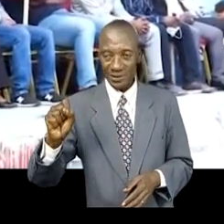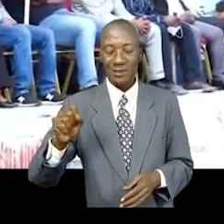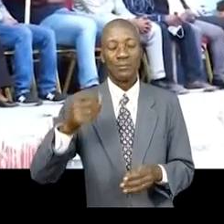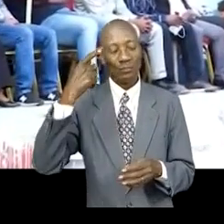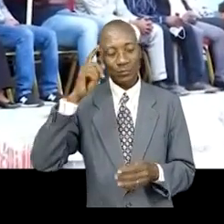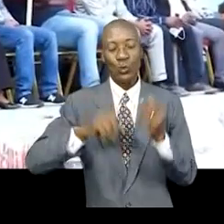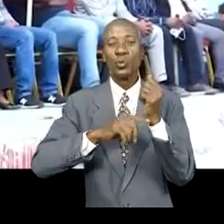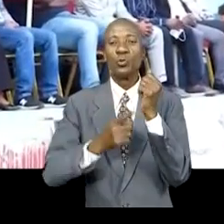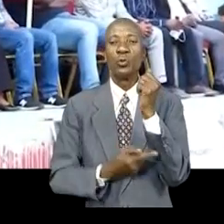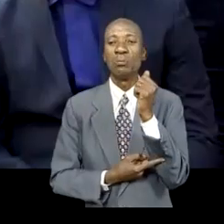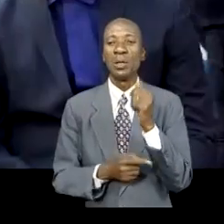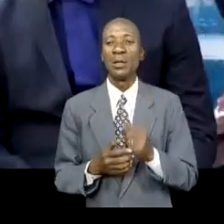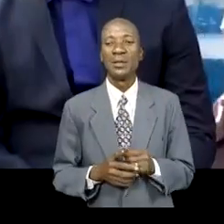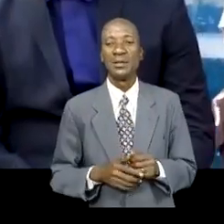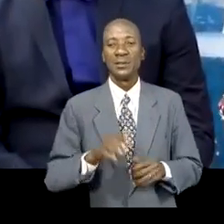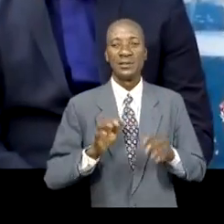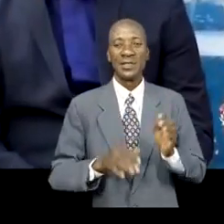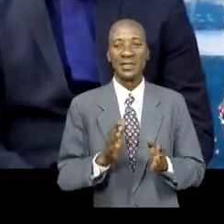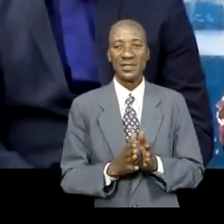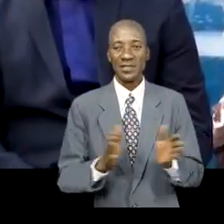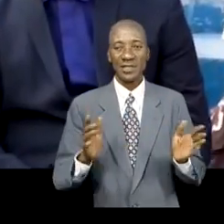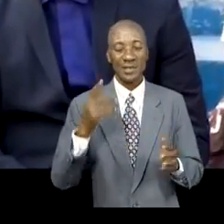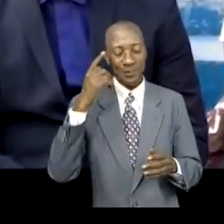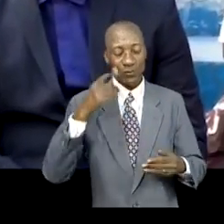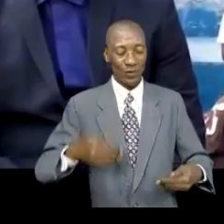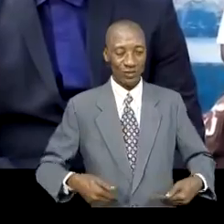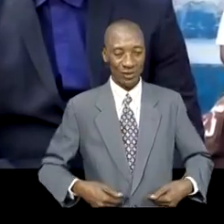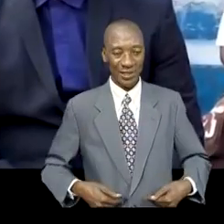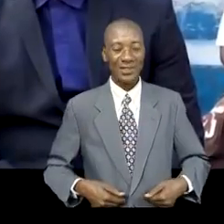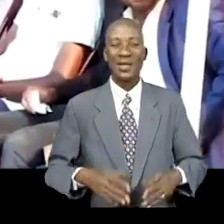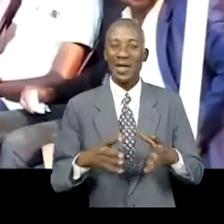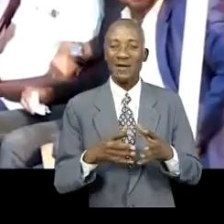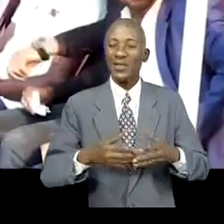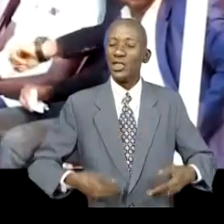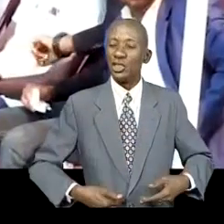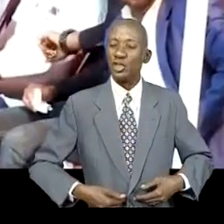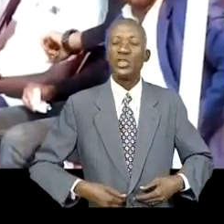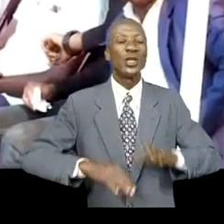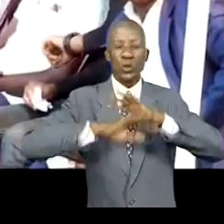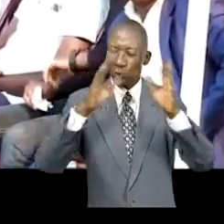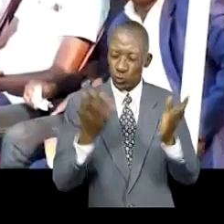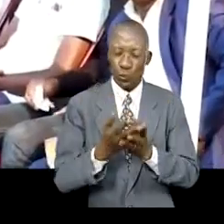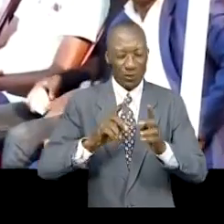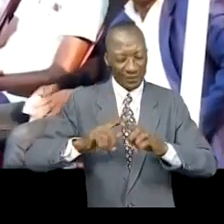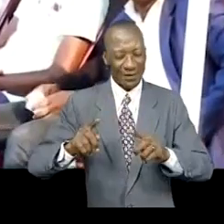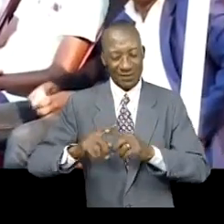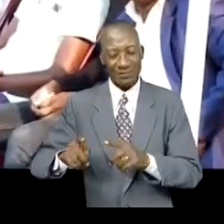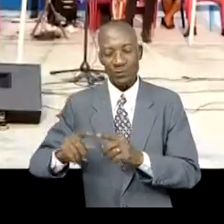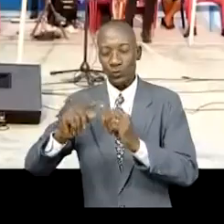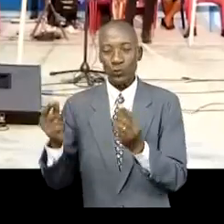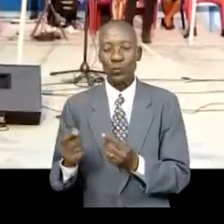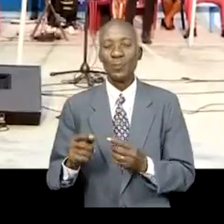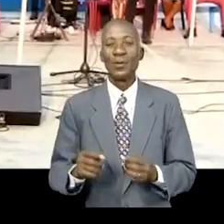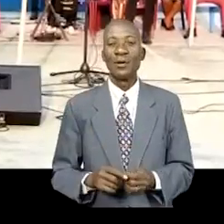secrétaire général à la jeunesse ainsi que les jeunes de toutes tendances confondues, dont des mouvements citoyens, société